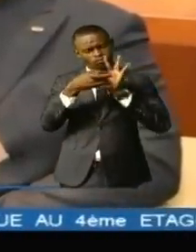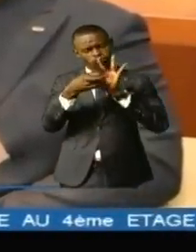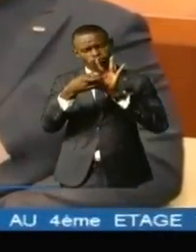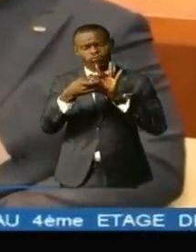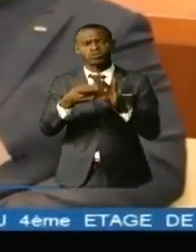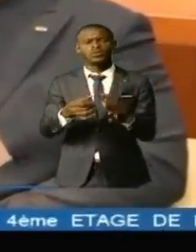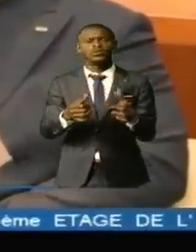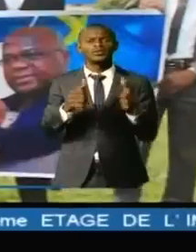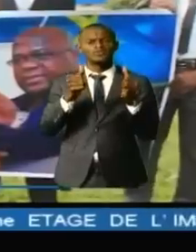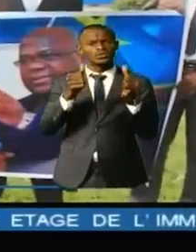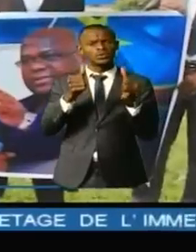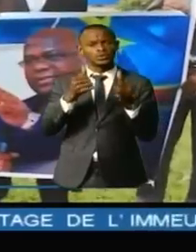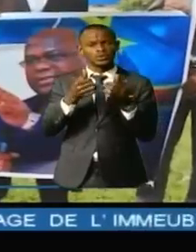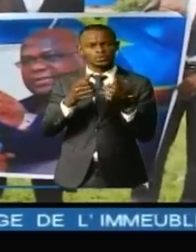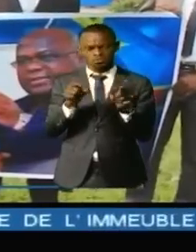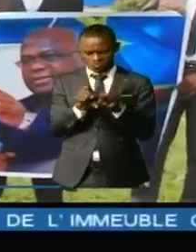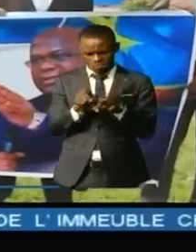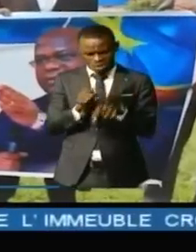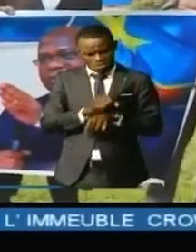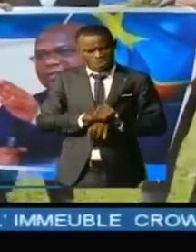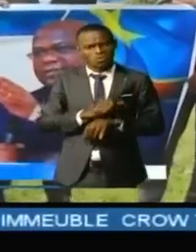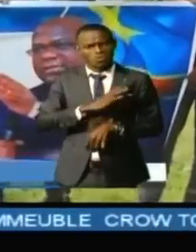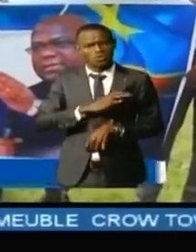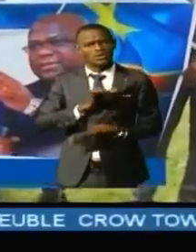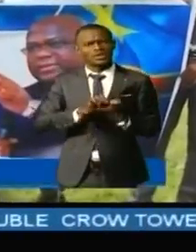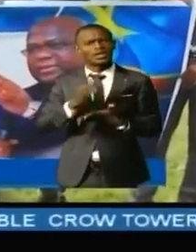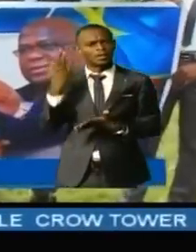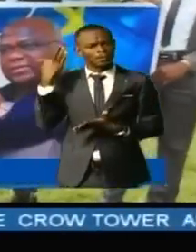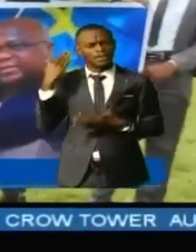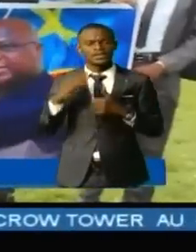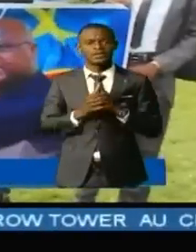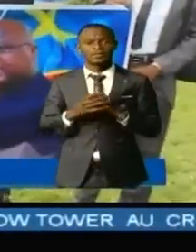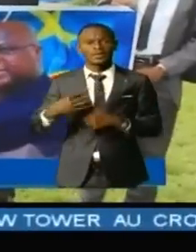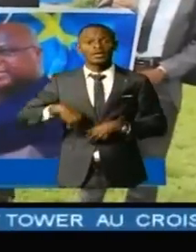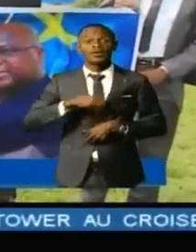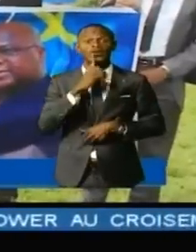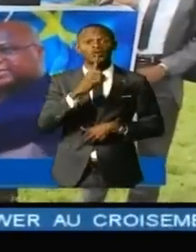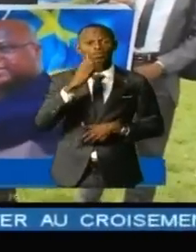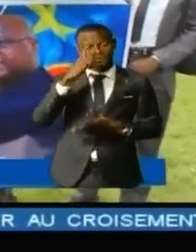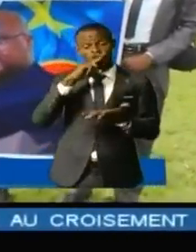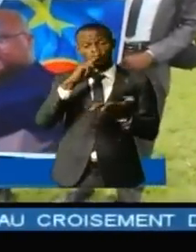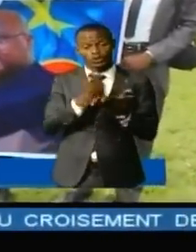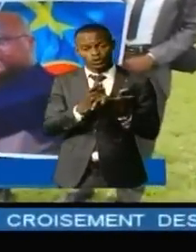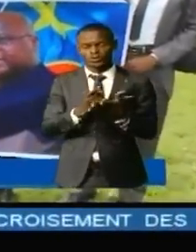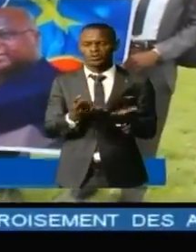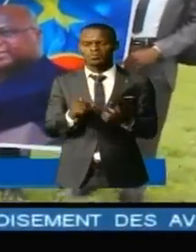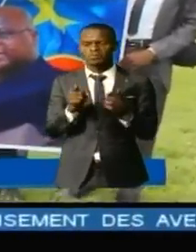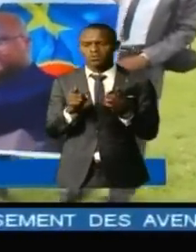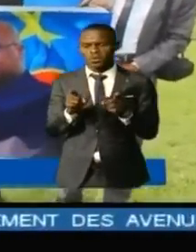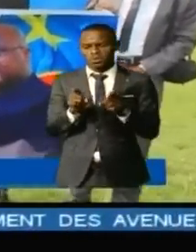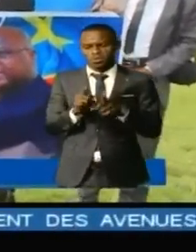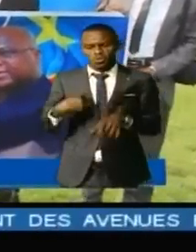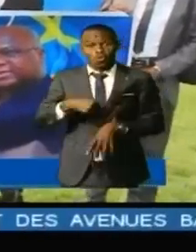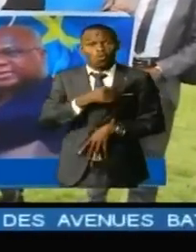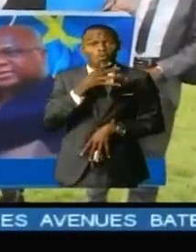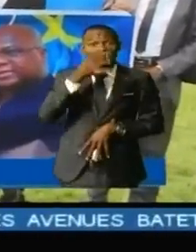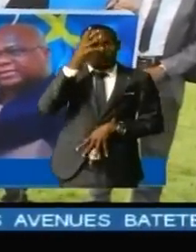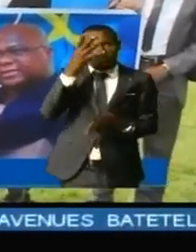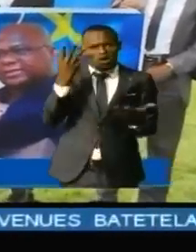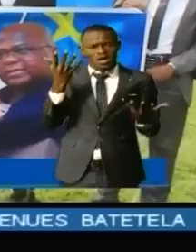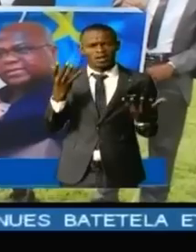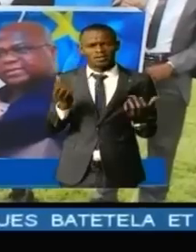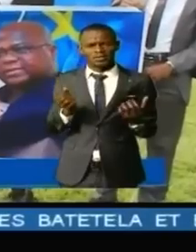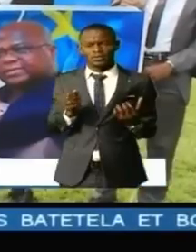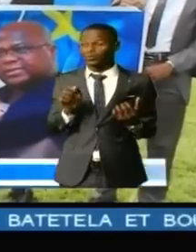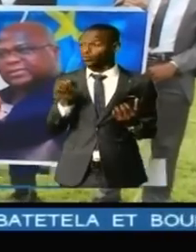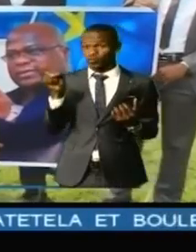nous avaient toujours caractérisés. Sommes convaincus que, en tant que père de famille, garant du bon